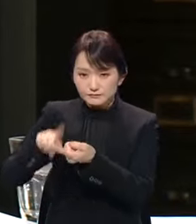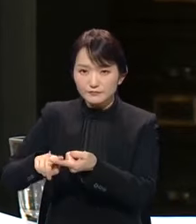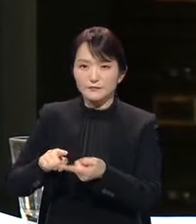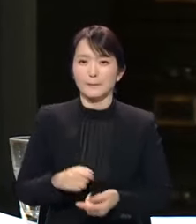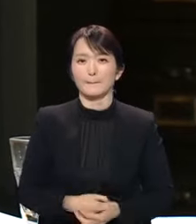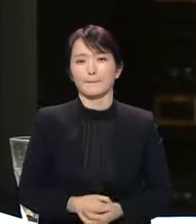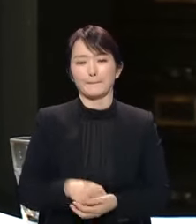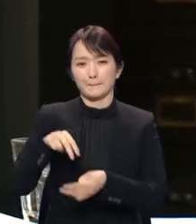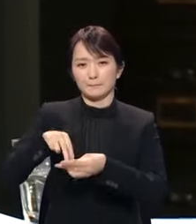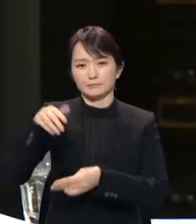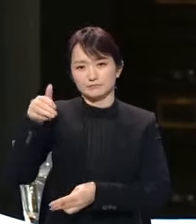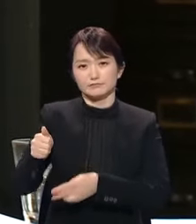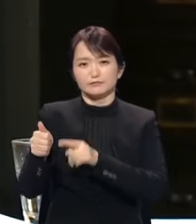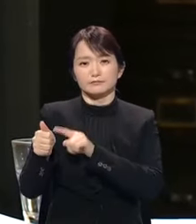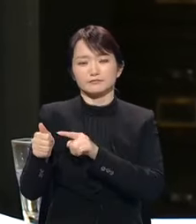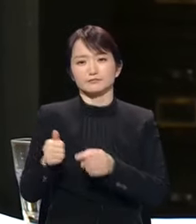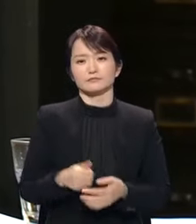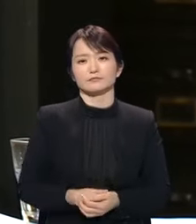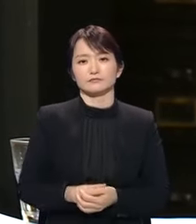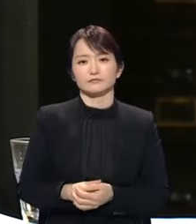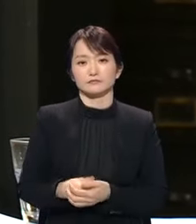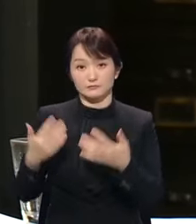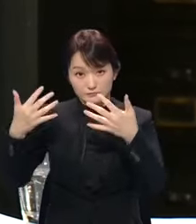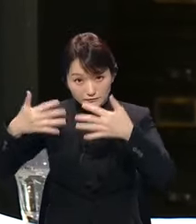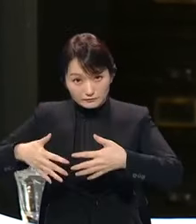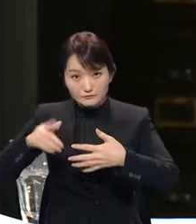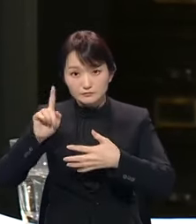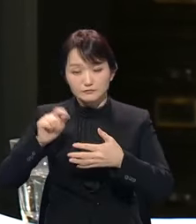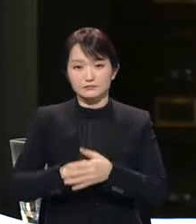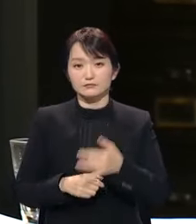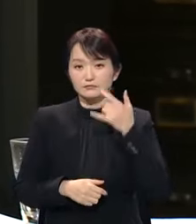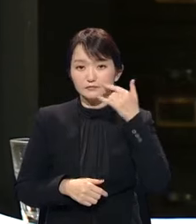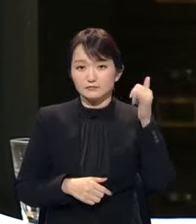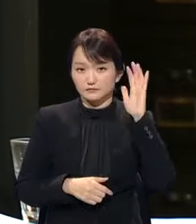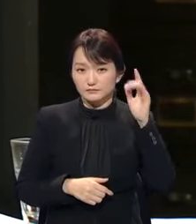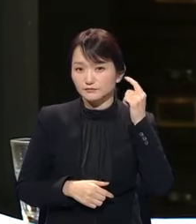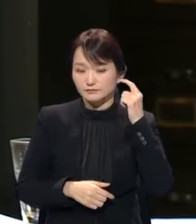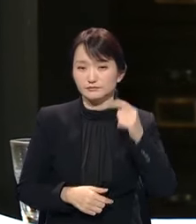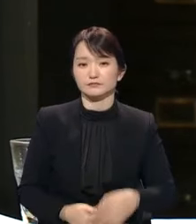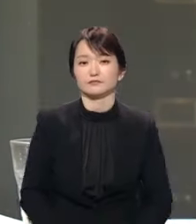해당 센터장 이런 조건을 달았답니다. 학부모들의 얘기 들어보시죠.